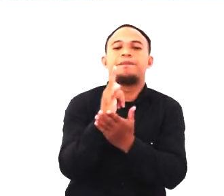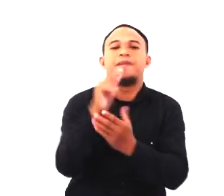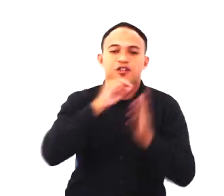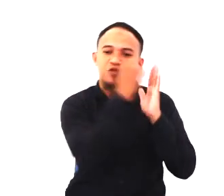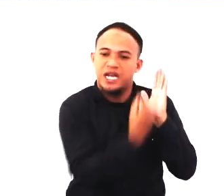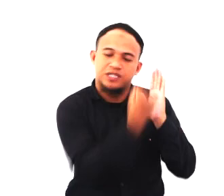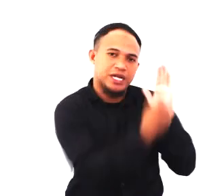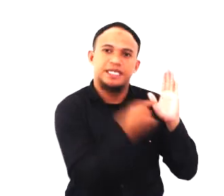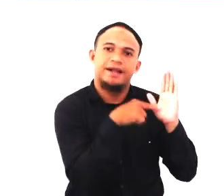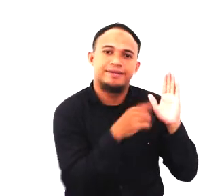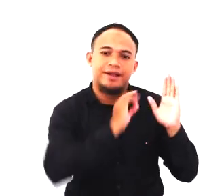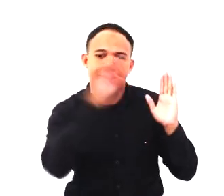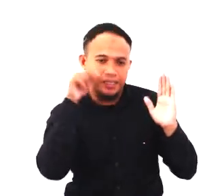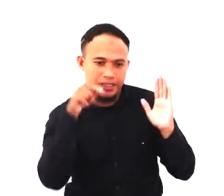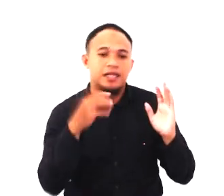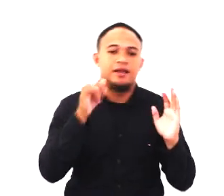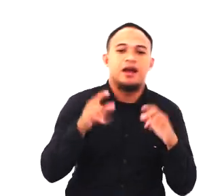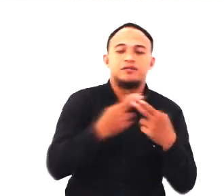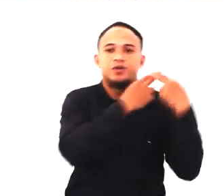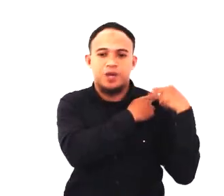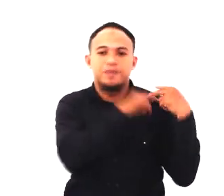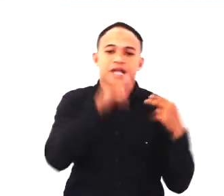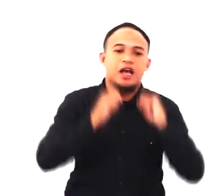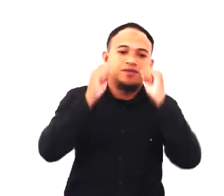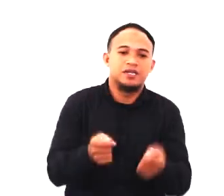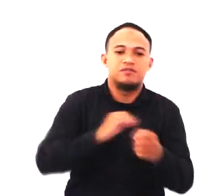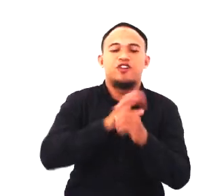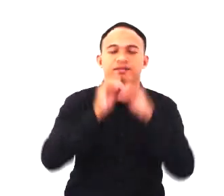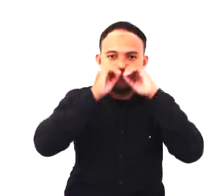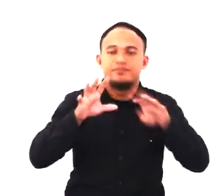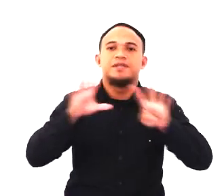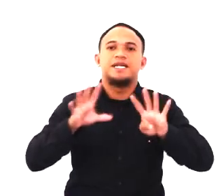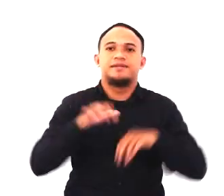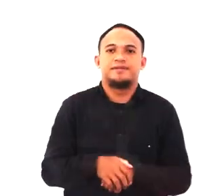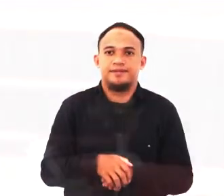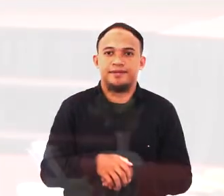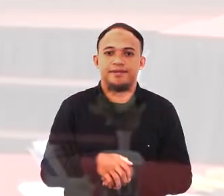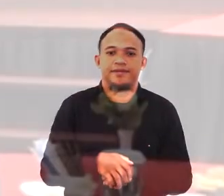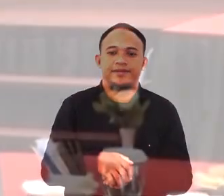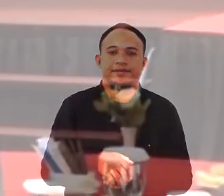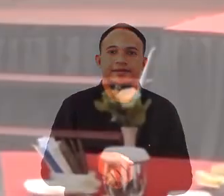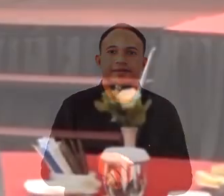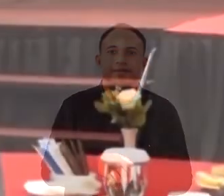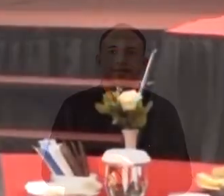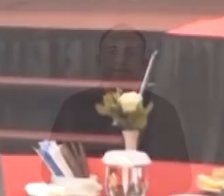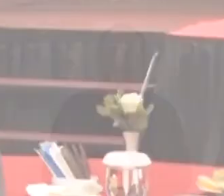lain yang menjadi tanggung jawabnya, di antaranya pengendalian COVID-19.